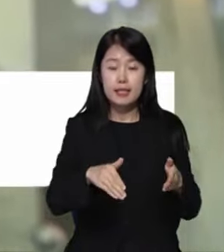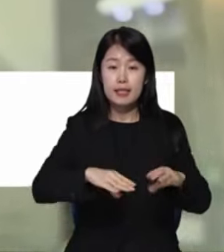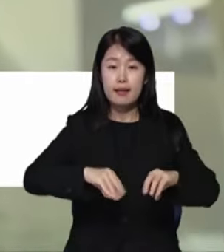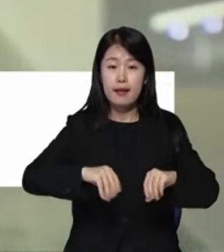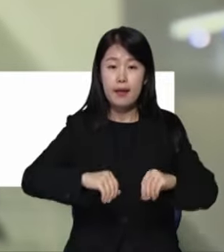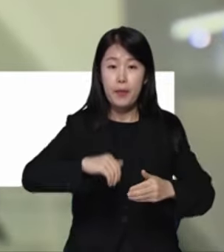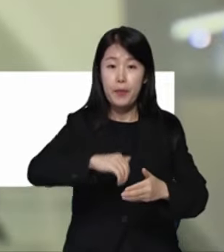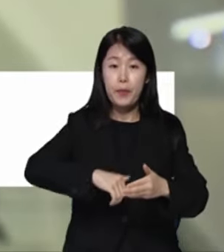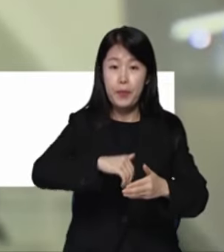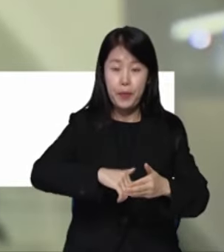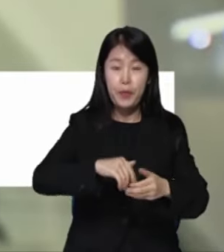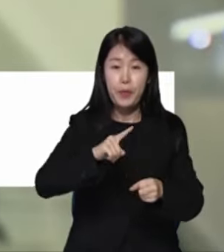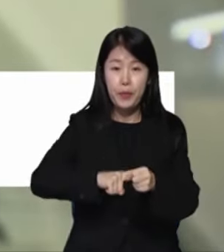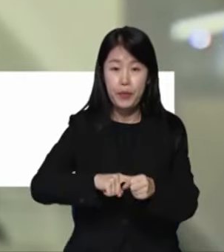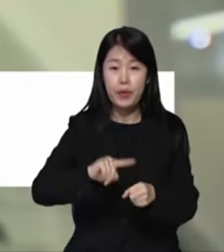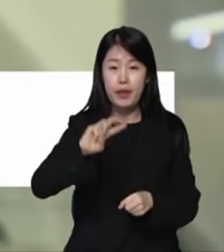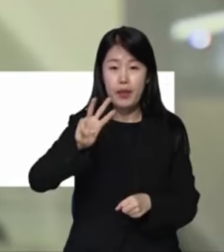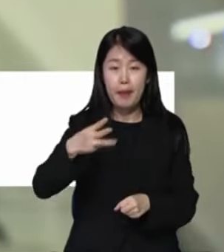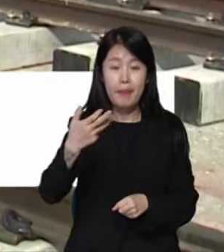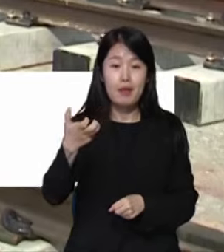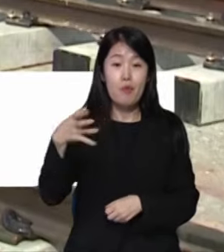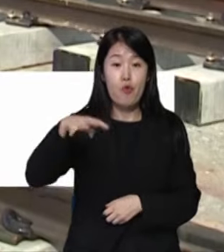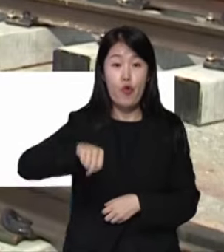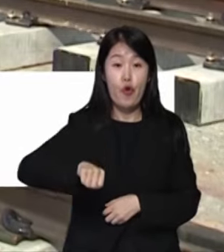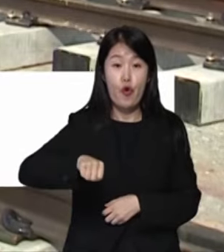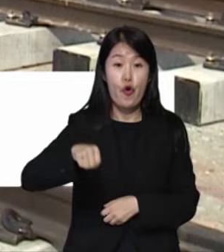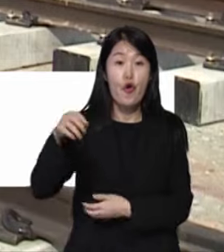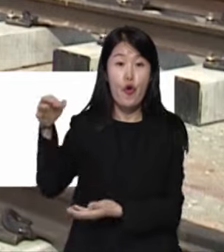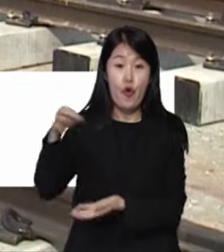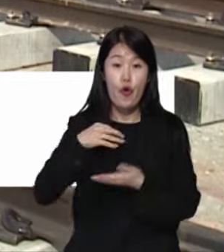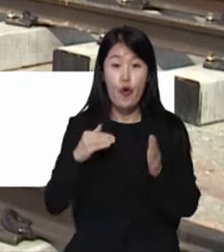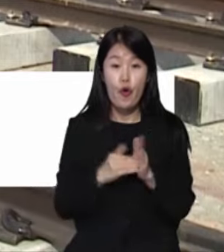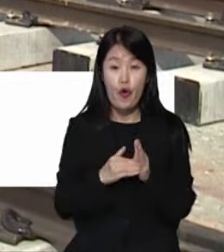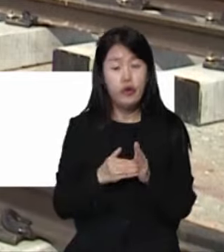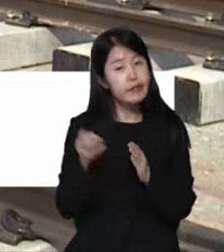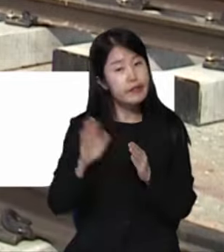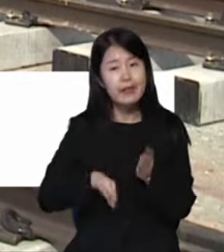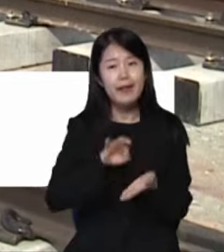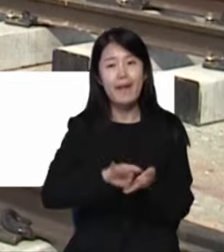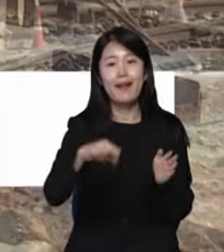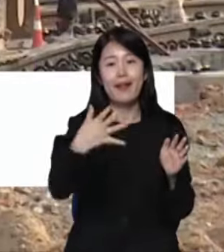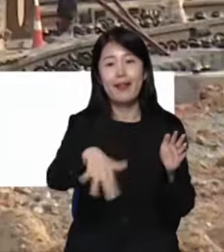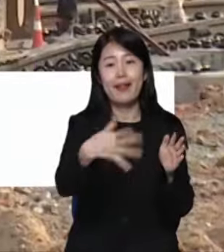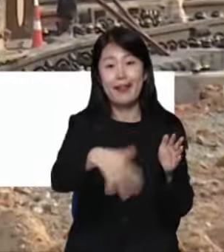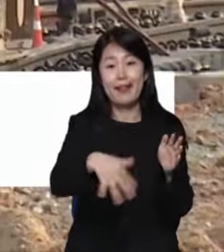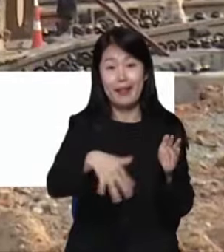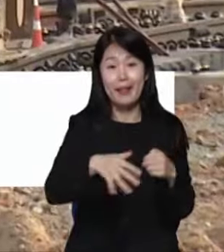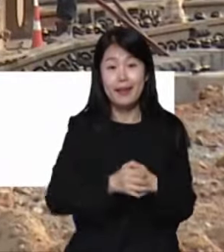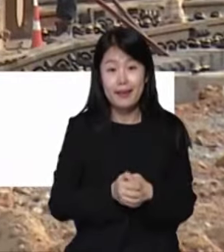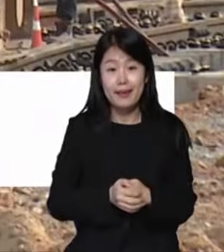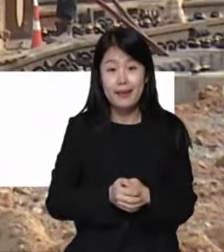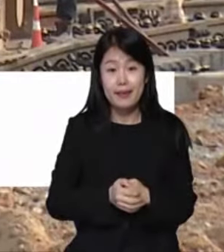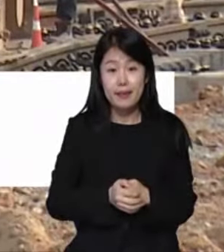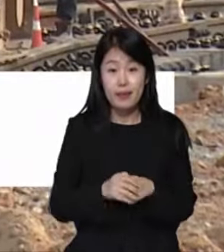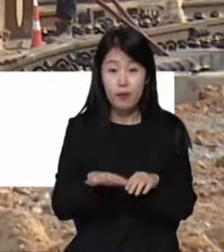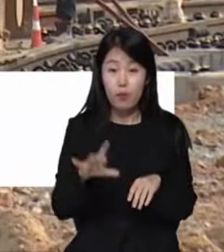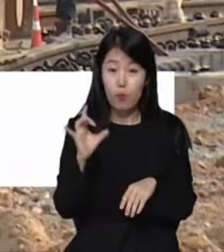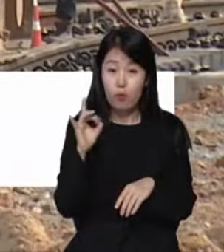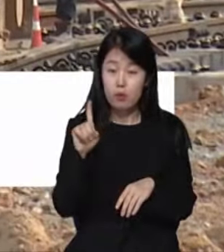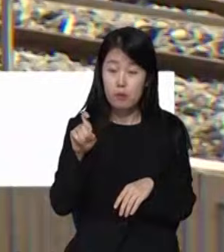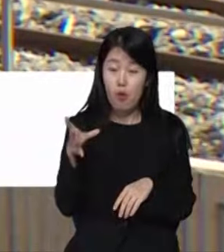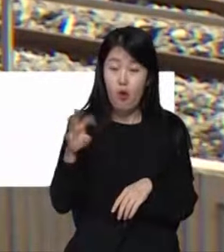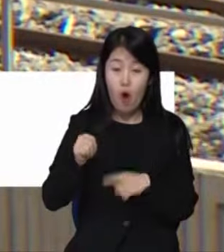정도 받아놓은 게 있잖아요. 이게 거의 지금 집행이 거의 안 되고 있거든요. 부채선 10억을 신청했는데